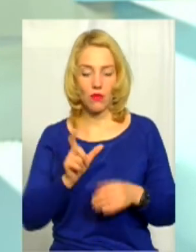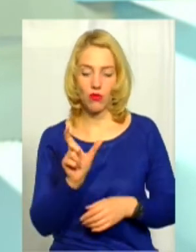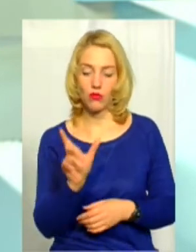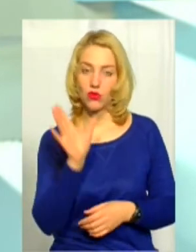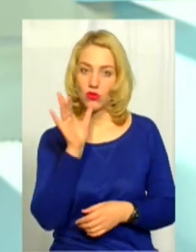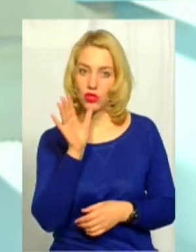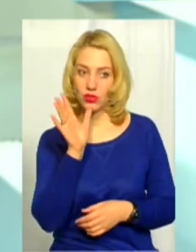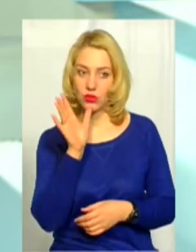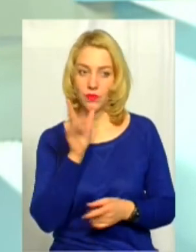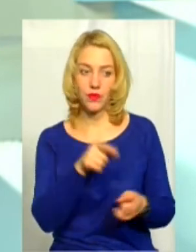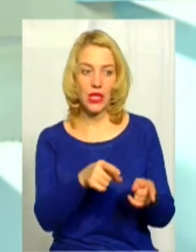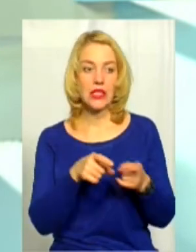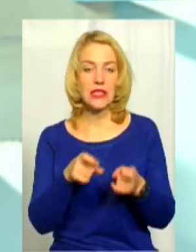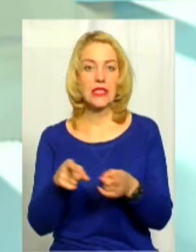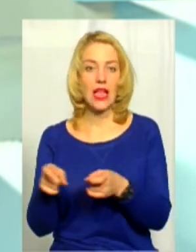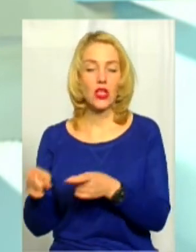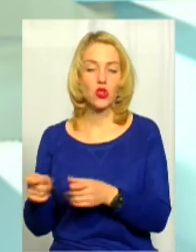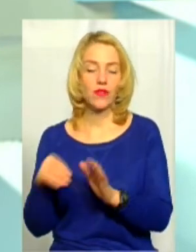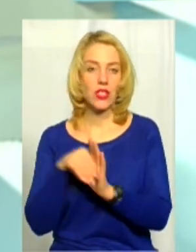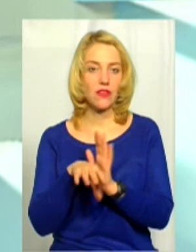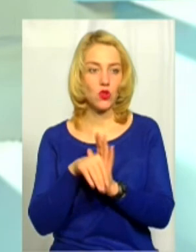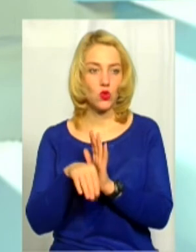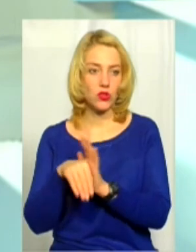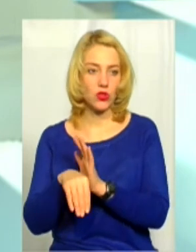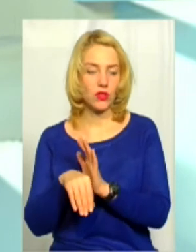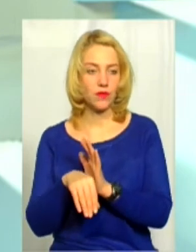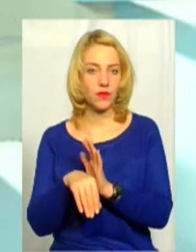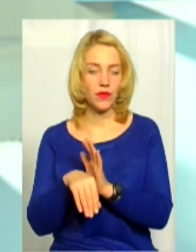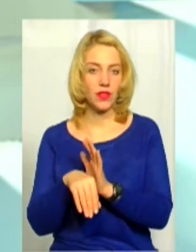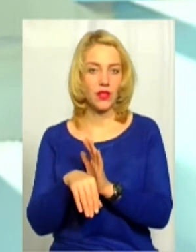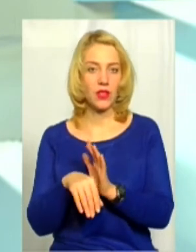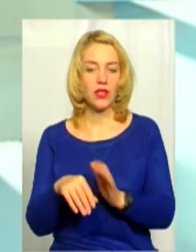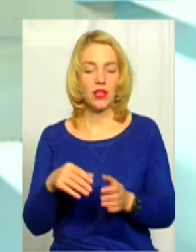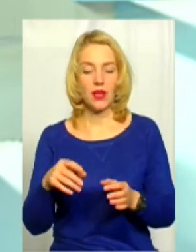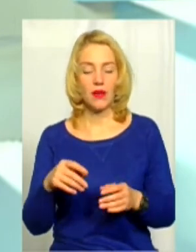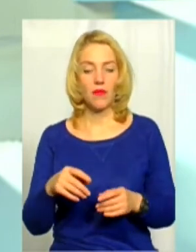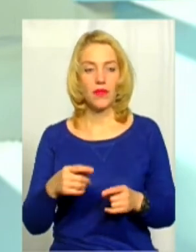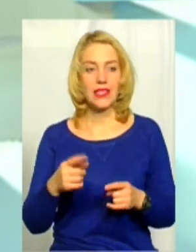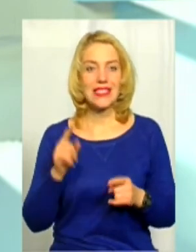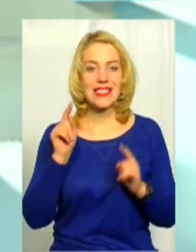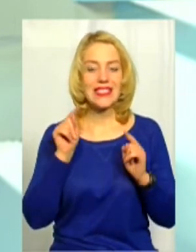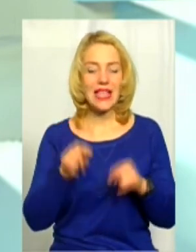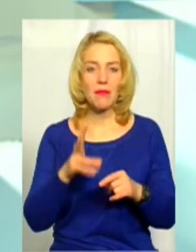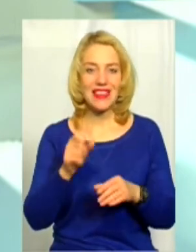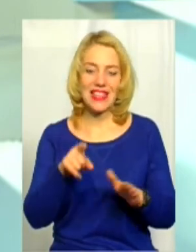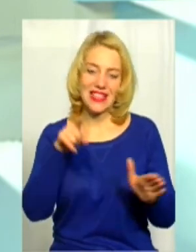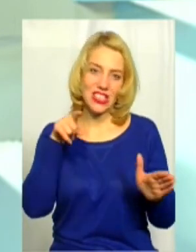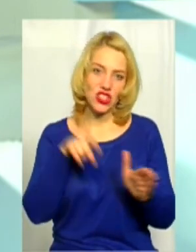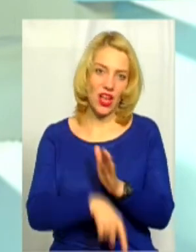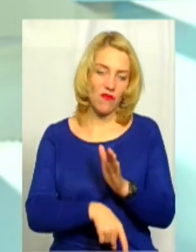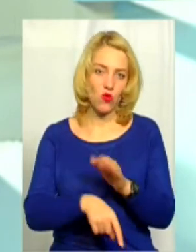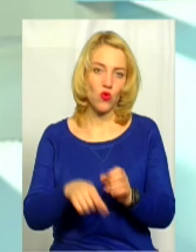часу долучив інвестиції, інвесторів, інвестиційні проекти саме на дешеву робочу